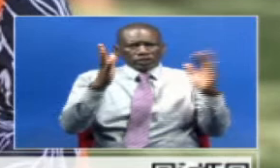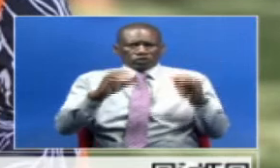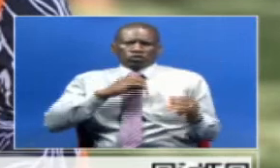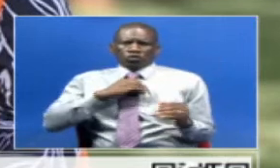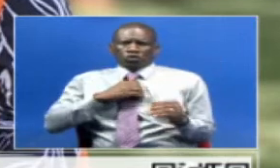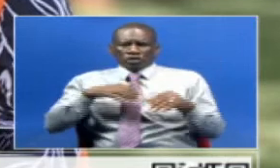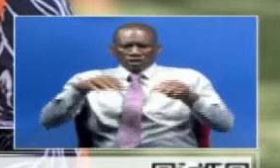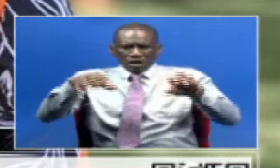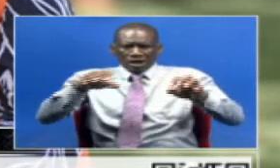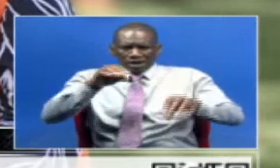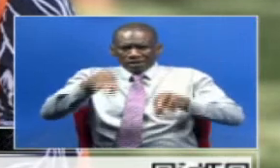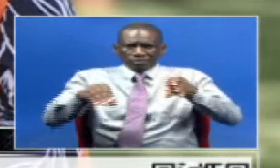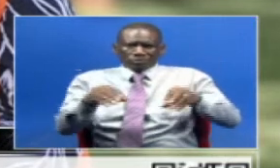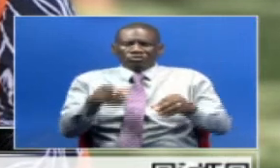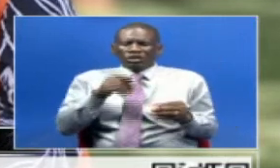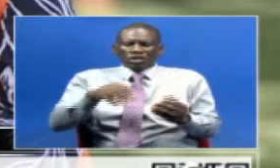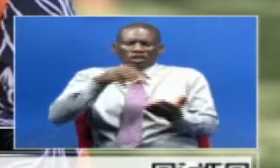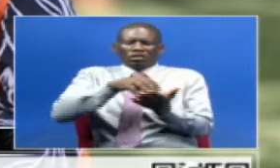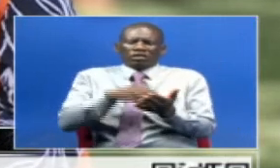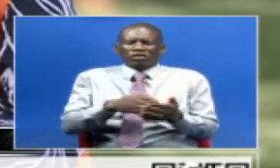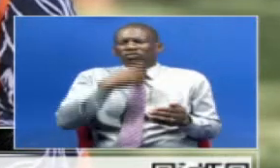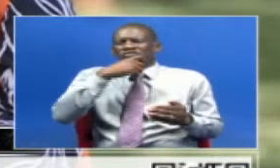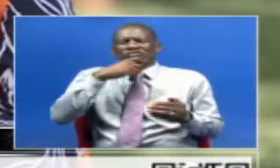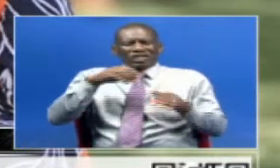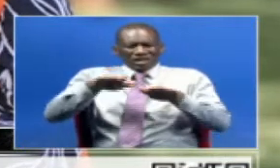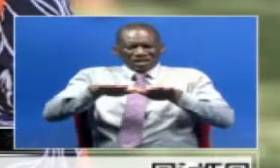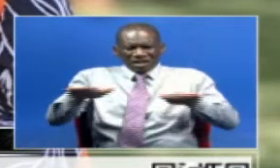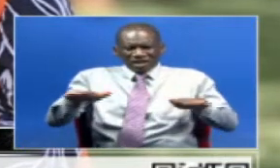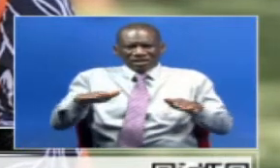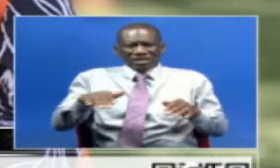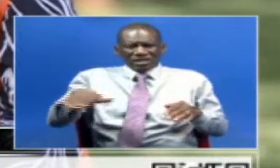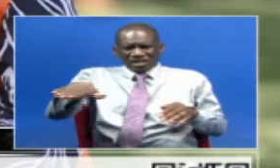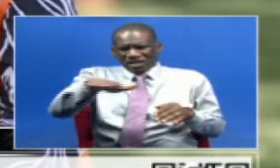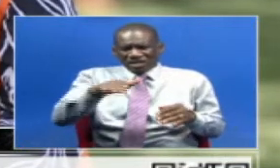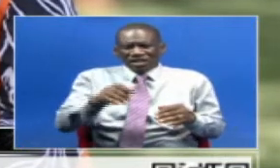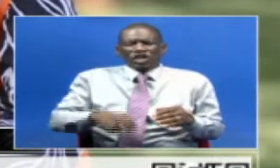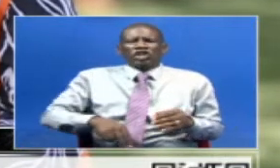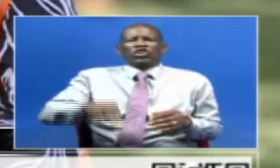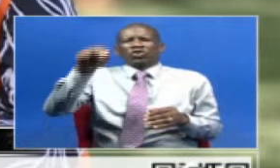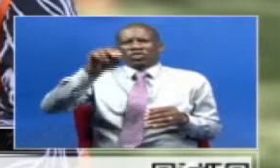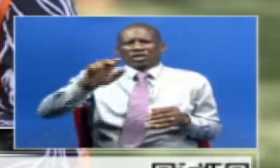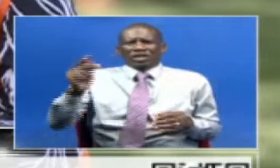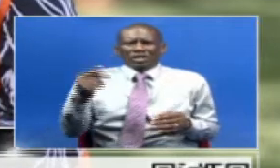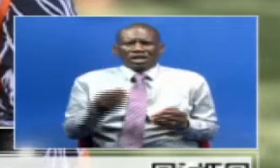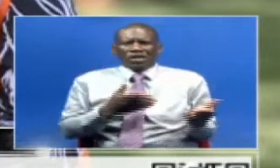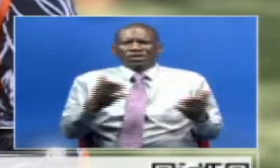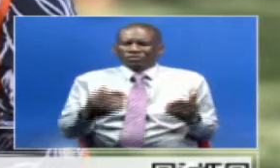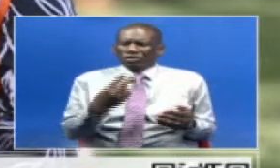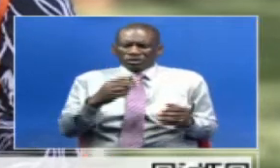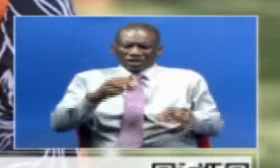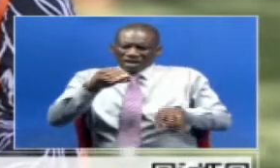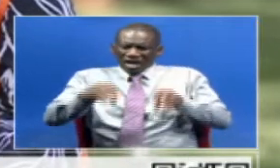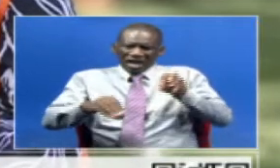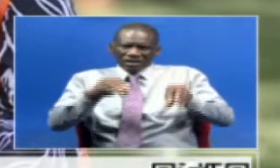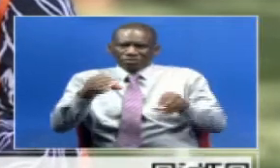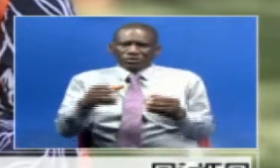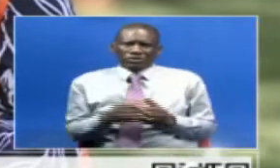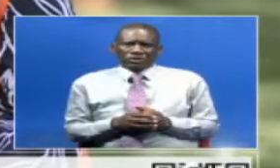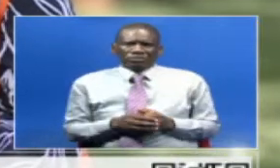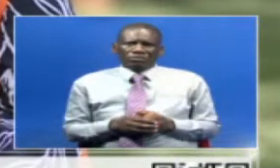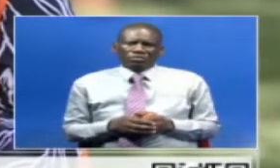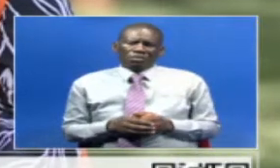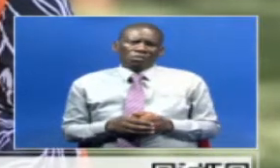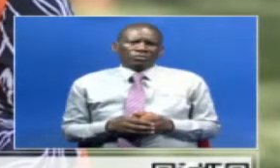the arid and semi-arid lands in the northern part of the country where we've seen livestock lost because there's not